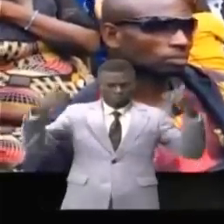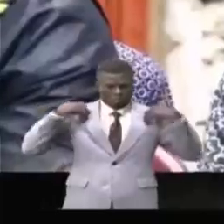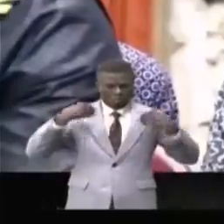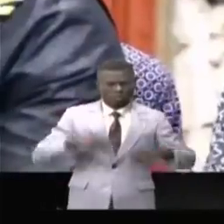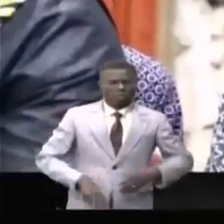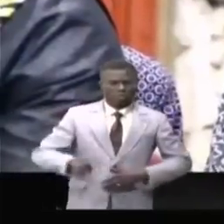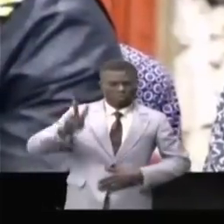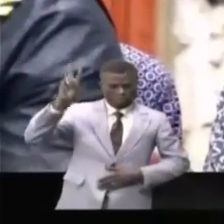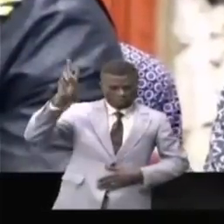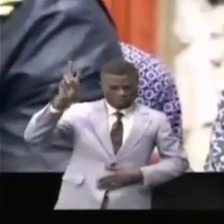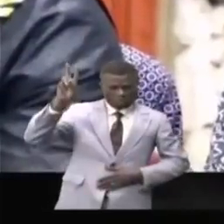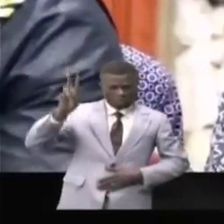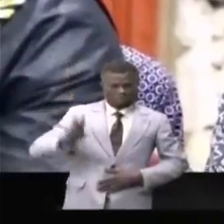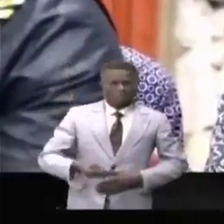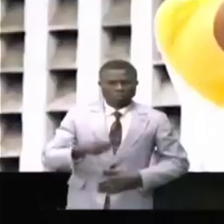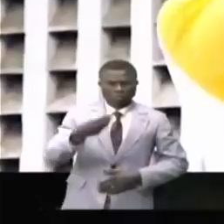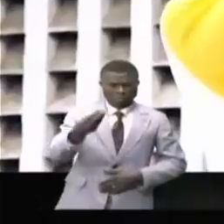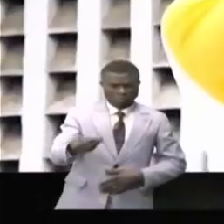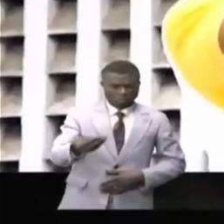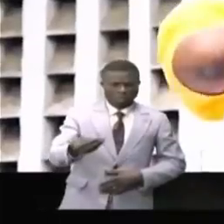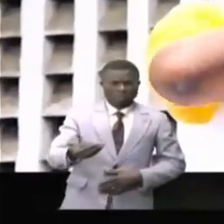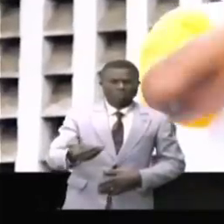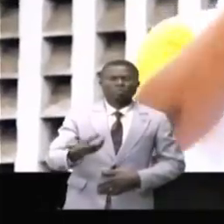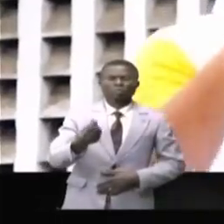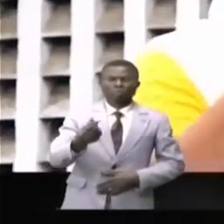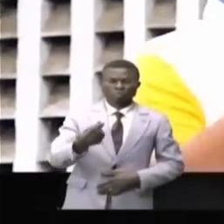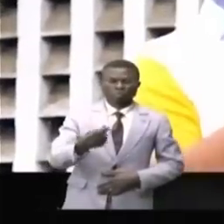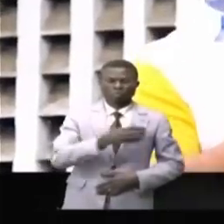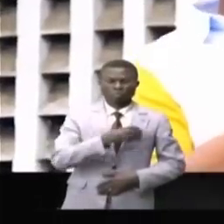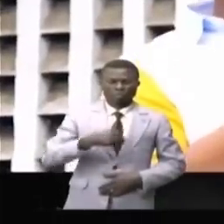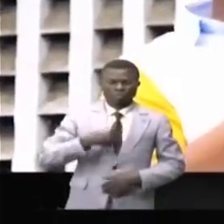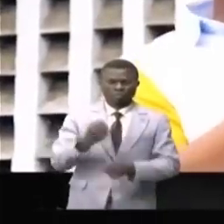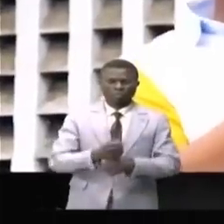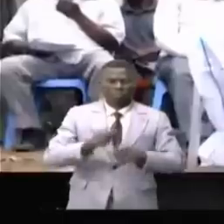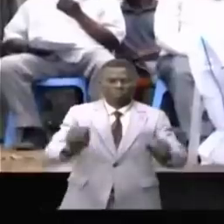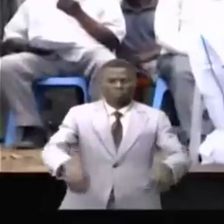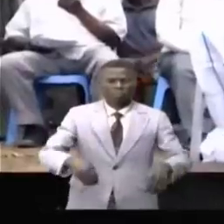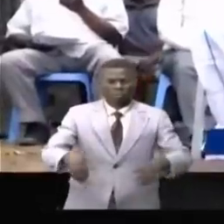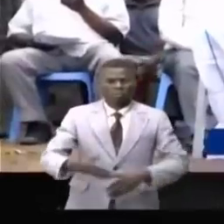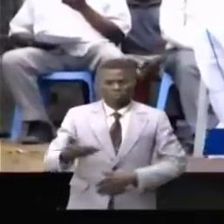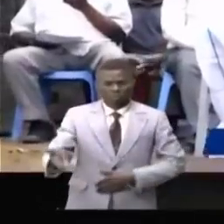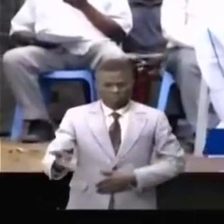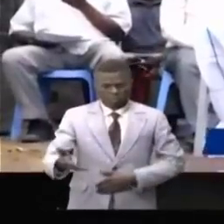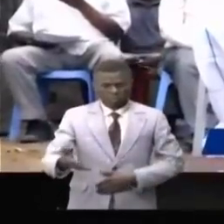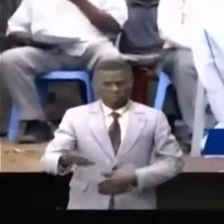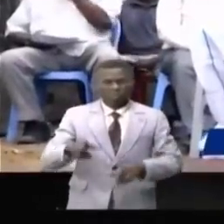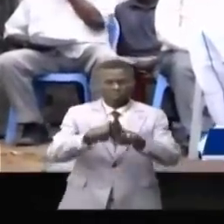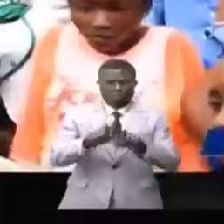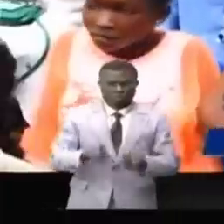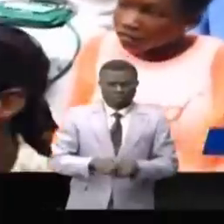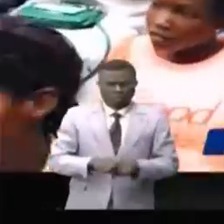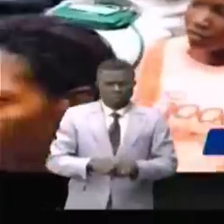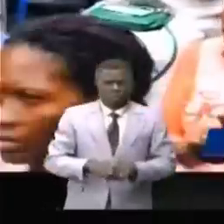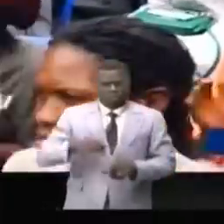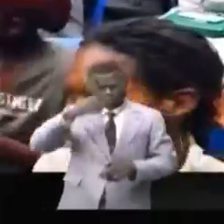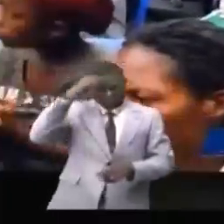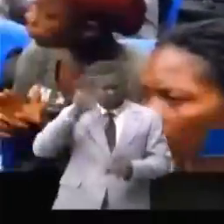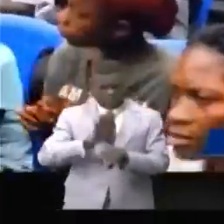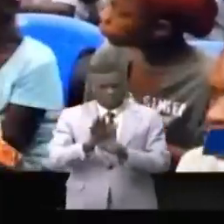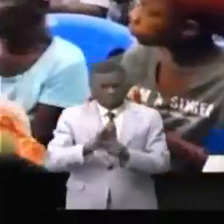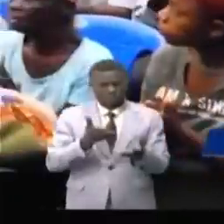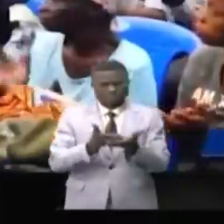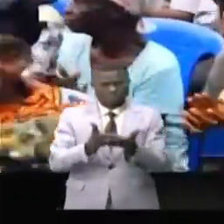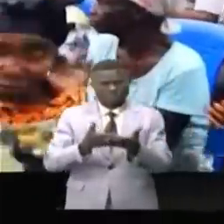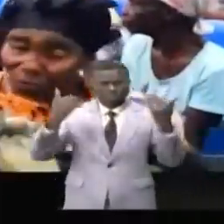l'UDPS a apporté son appui financier aux maraîchères de ces coins de la capitale, mettant ainsi en exergue son image